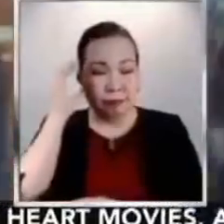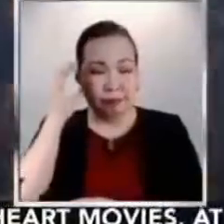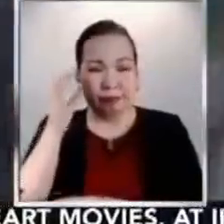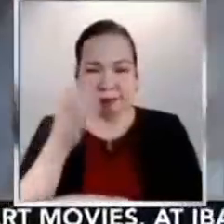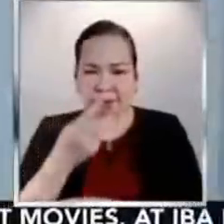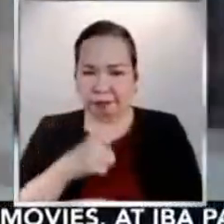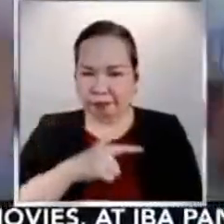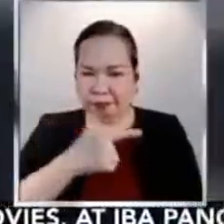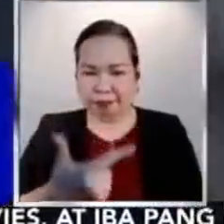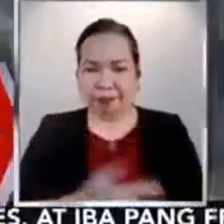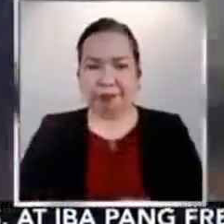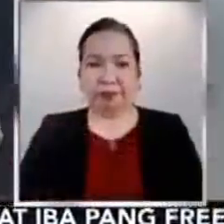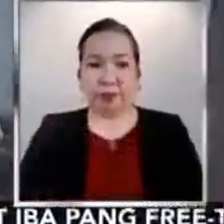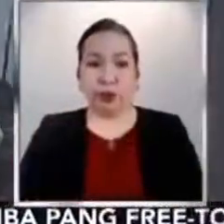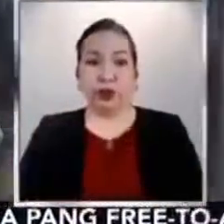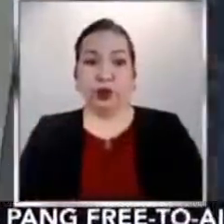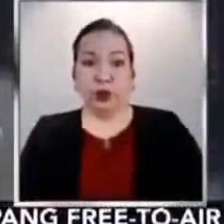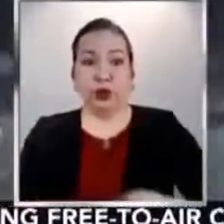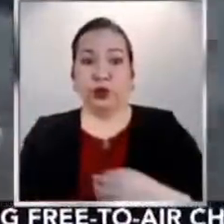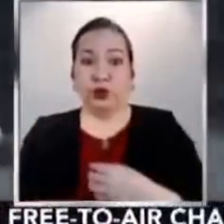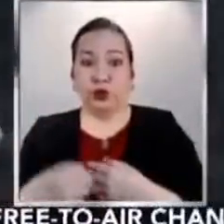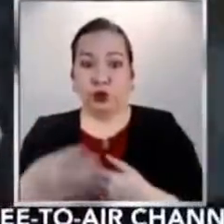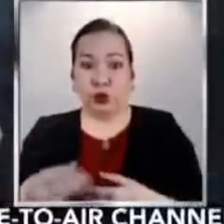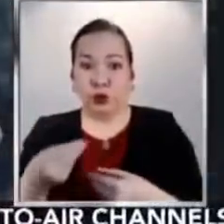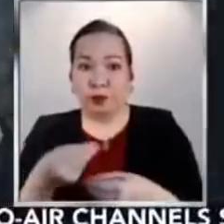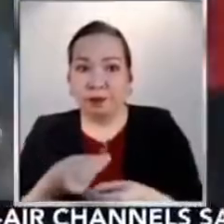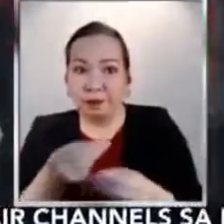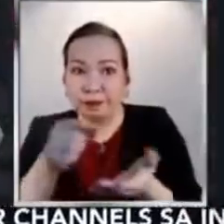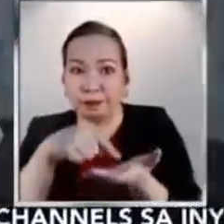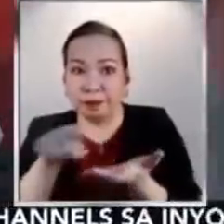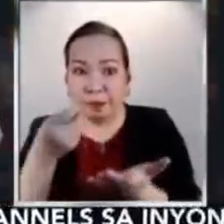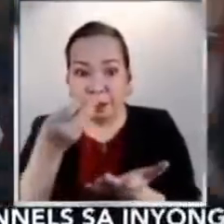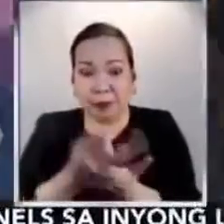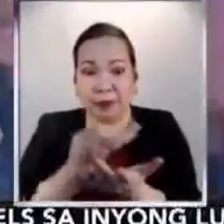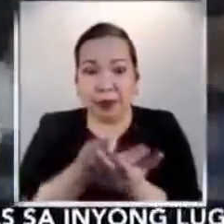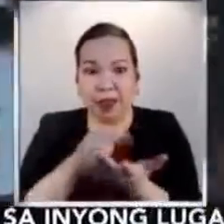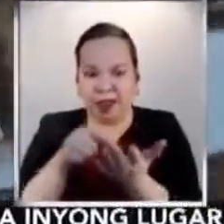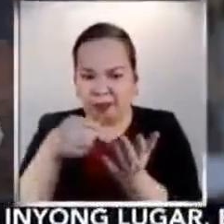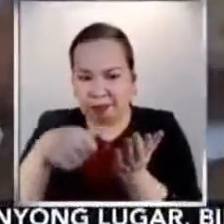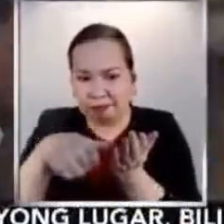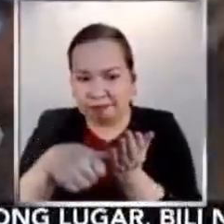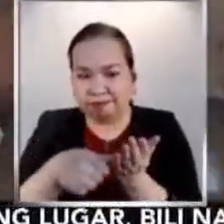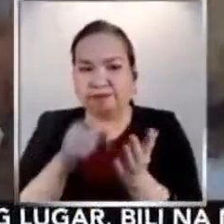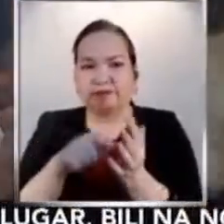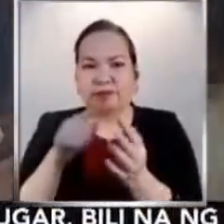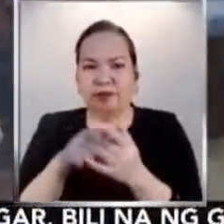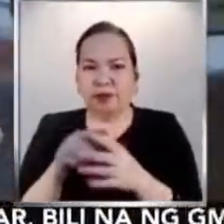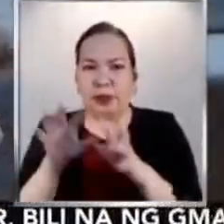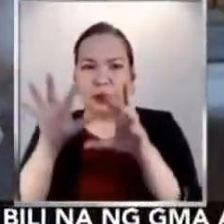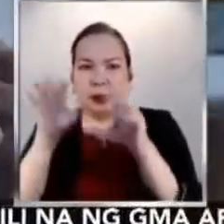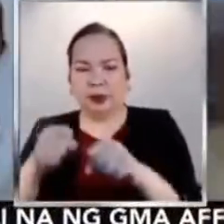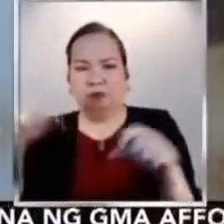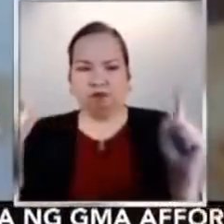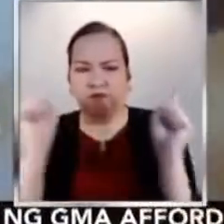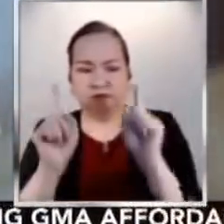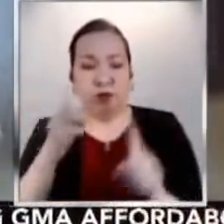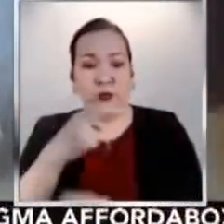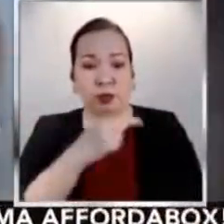Nang maayabot na Mark Manning sa mga suspek, pumasok na sa establishmento sa Quezon City ang mga tauhan ng NBI Environmental Crime